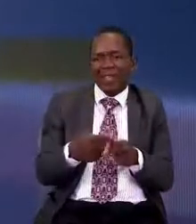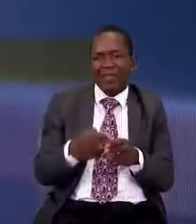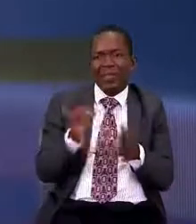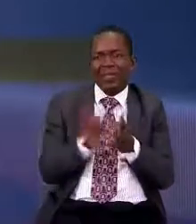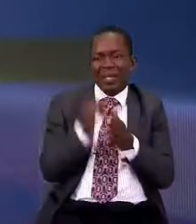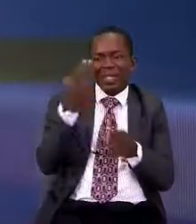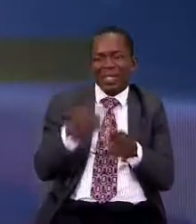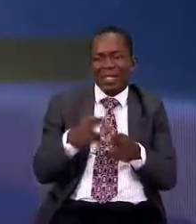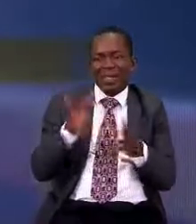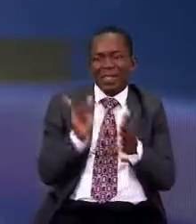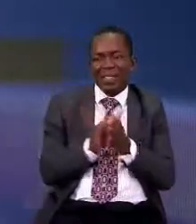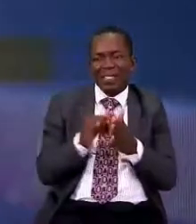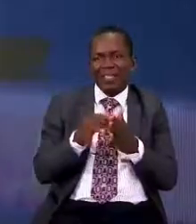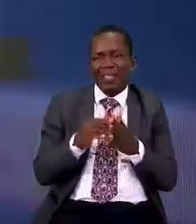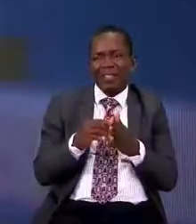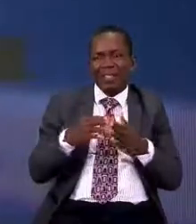le nom